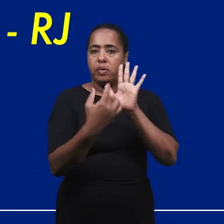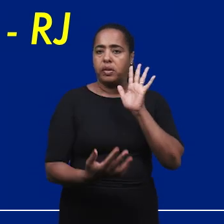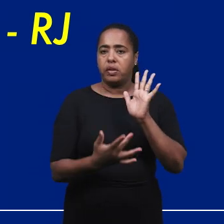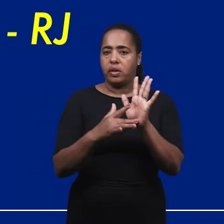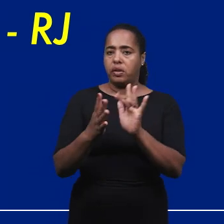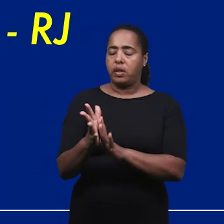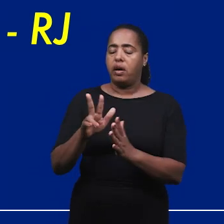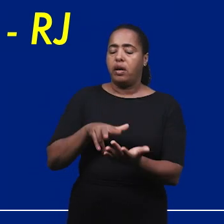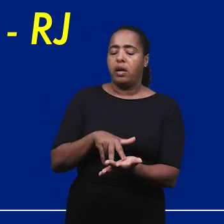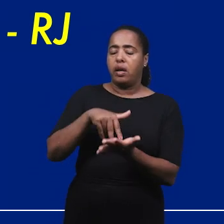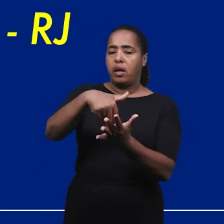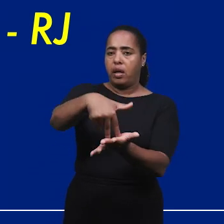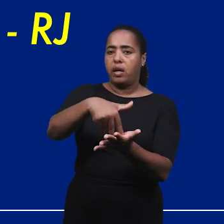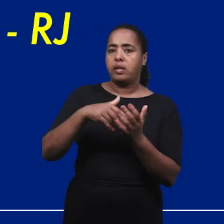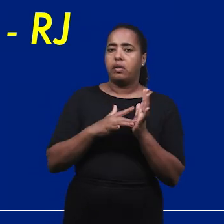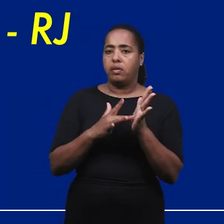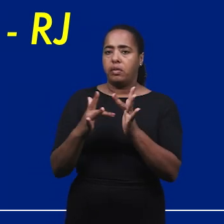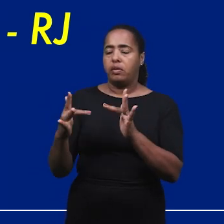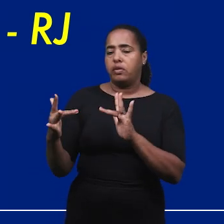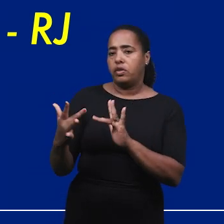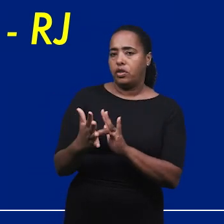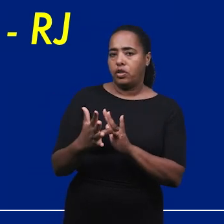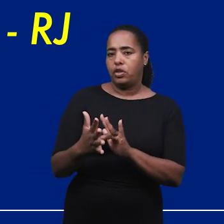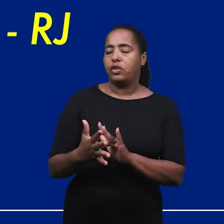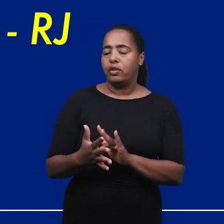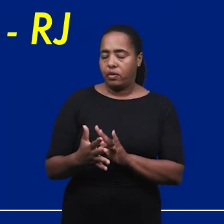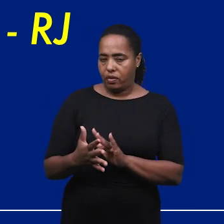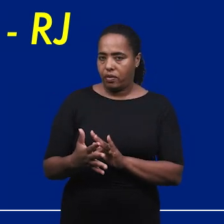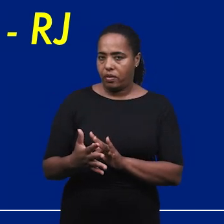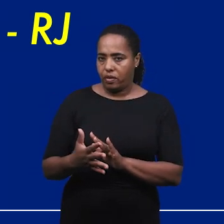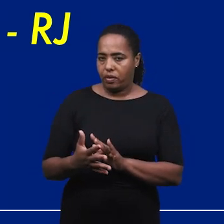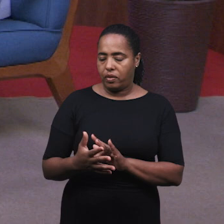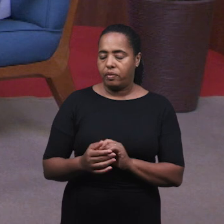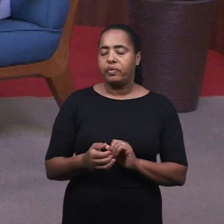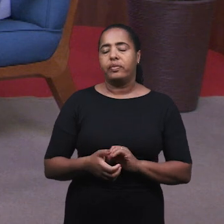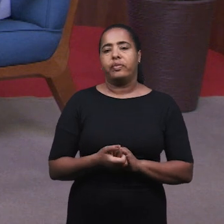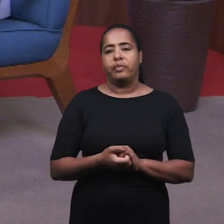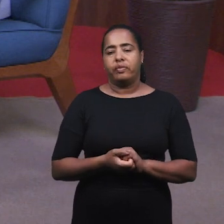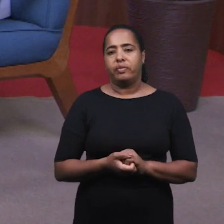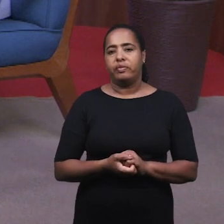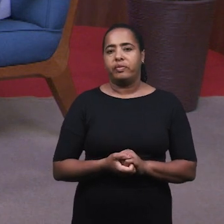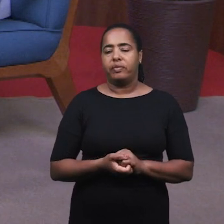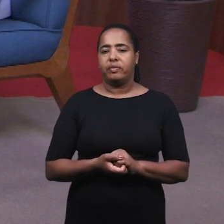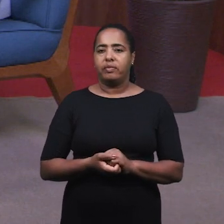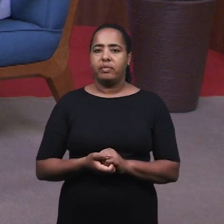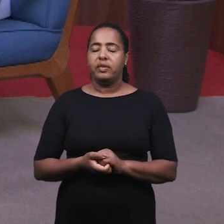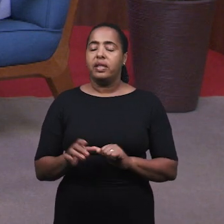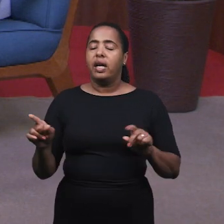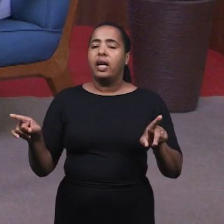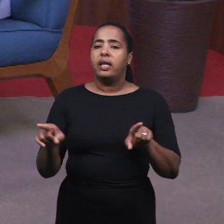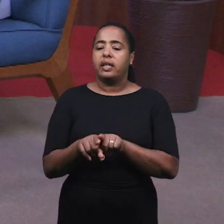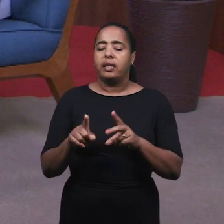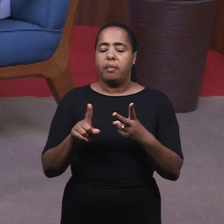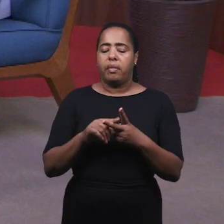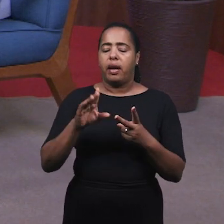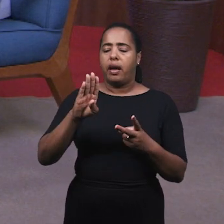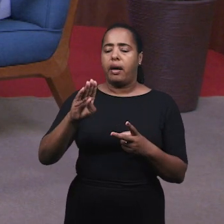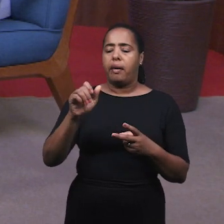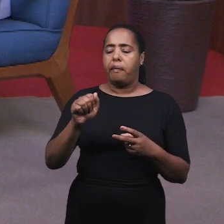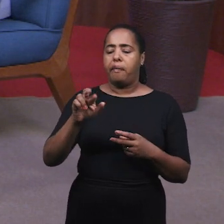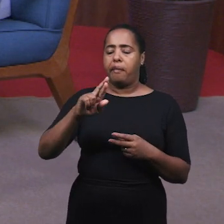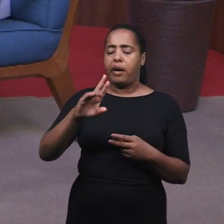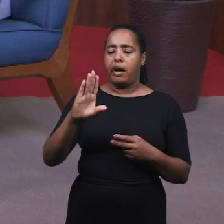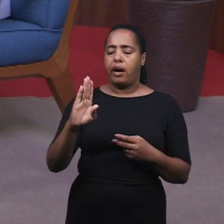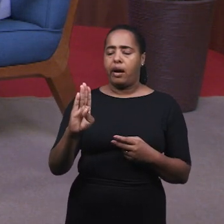Jésus. C'est ce qu'écrit Paul Marcio de Carvalho de Barra Mansa, de Rio de Janeiro. Aussi, Barbara Souza, elle nous écrit,